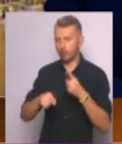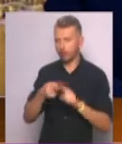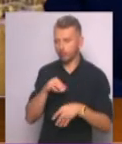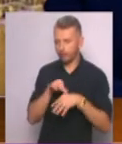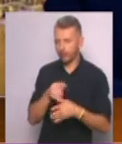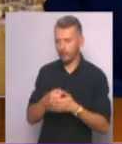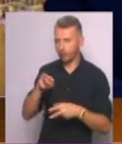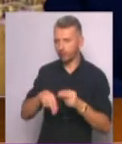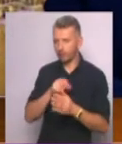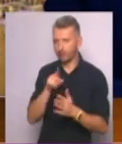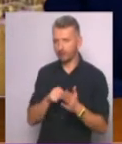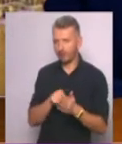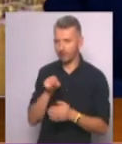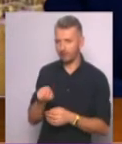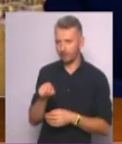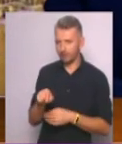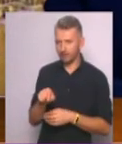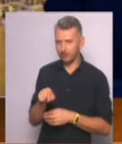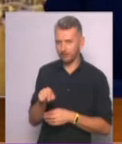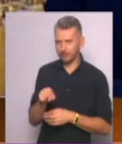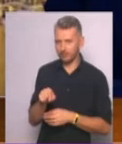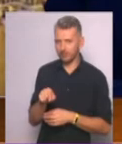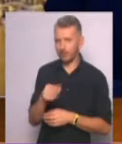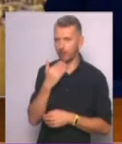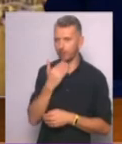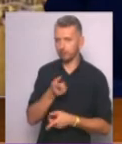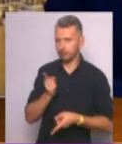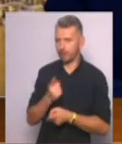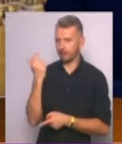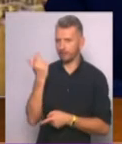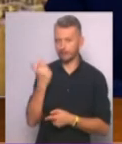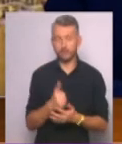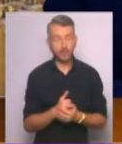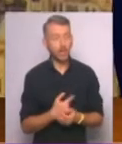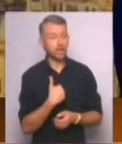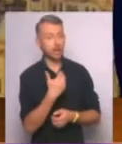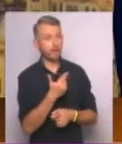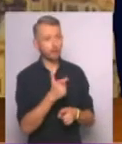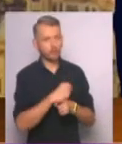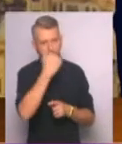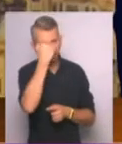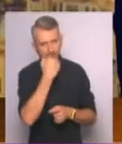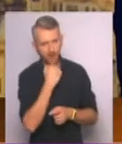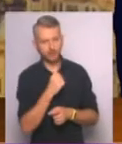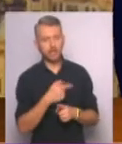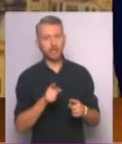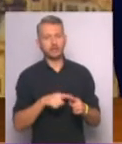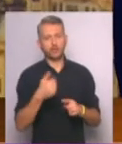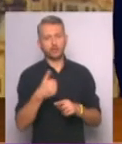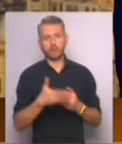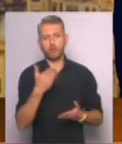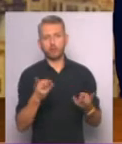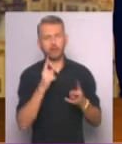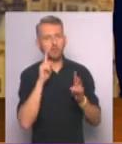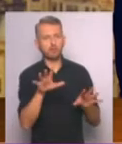кінця питання все-таки кінцевого бенефіціара. Прошу, пані Наталі. Так, я вам дуже вдячна. За це вже, мабуть, треба сприймати